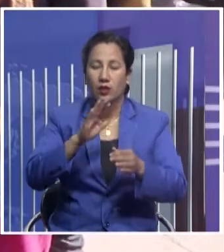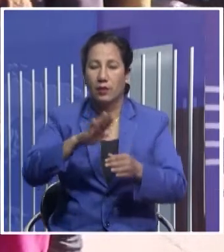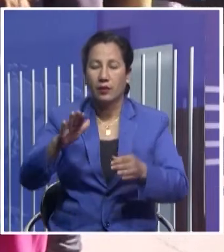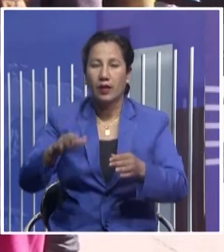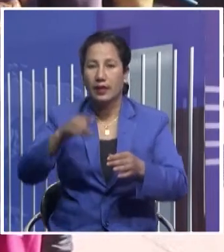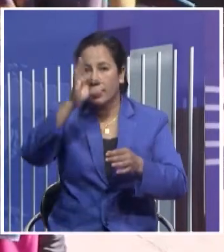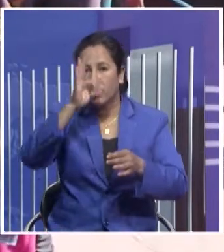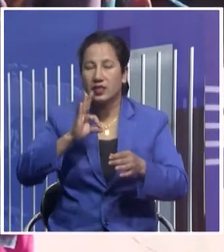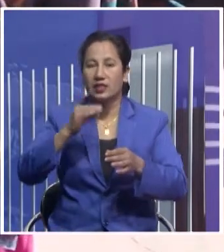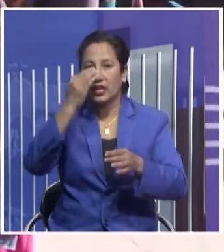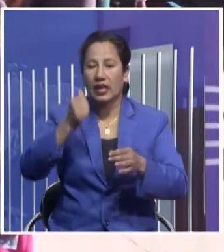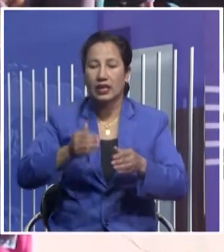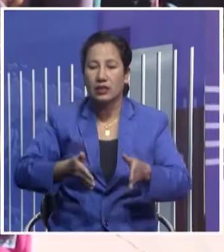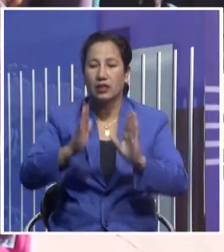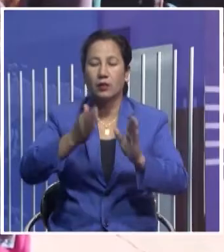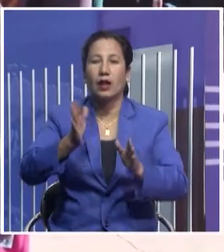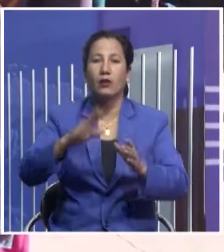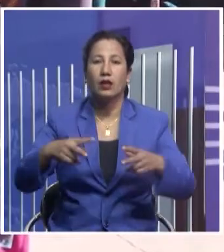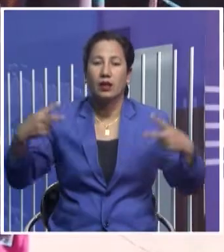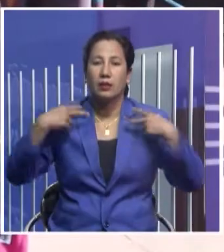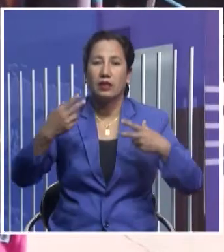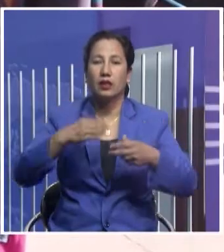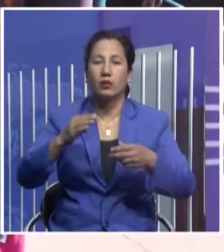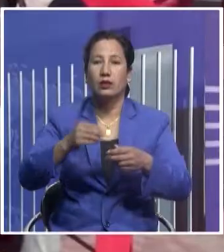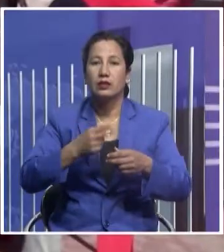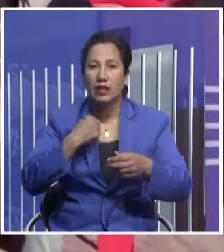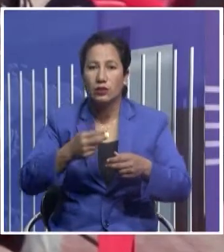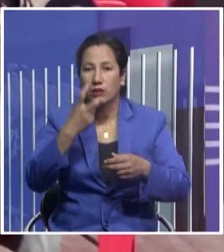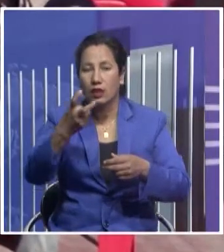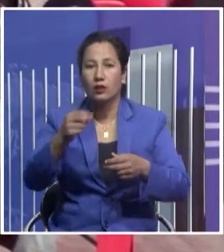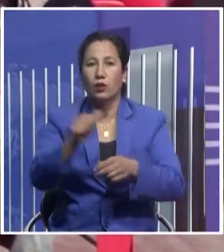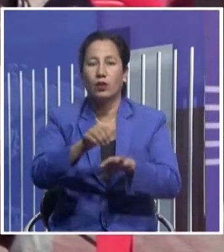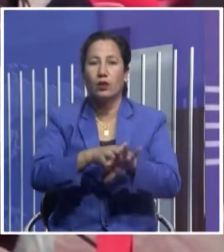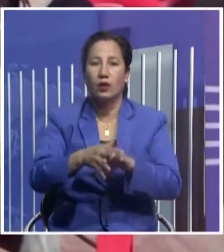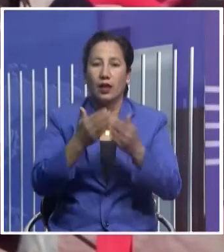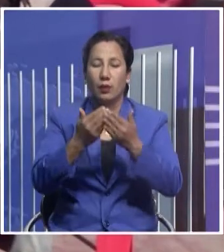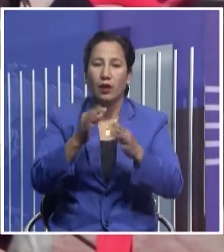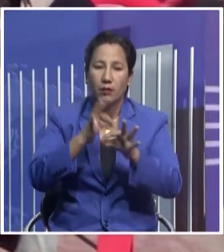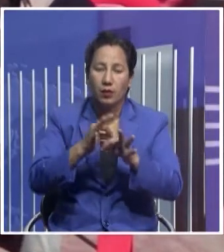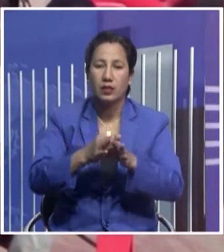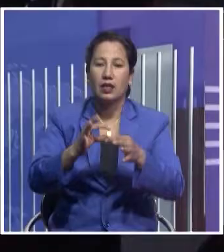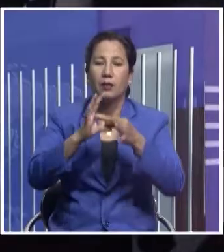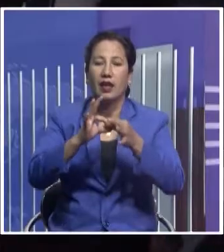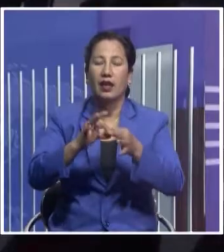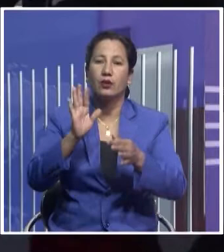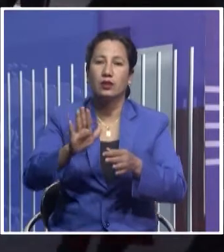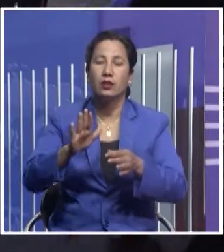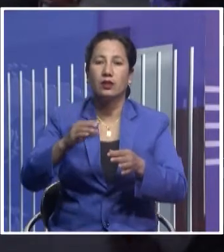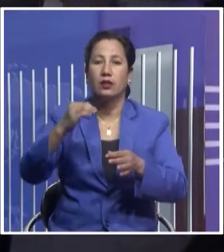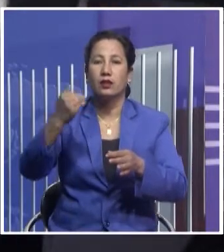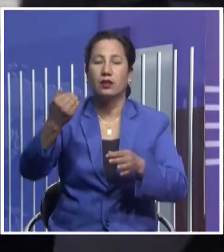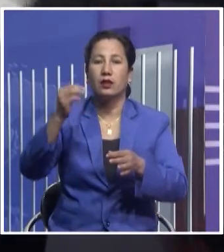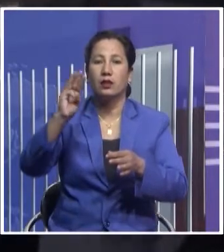विशेष परिस्थितिले सडकमा आउन बाध्य हुने गरेकोतर्फ चासो देखाउँदै उनीहरूलाई पढ्ने व्यवस्था मिलाइएको छ।